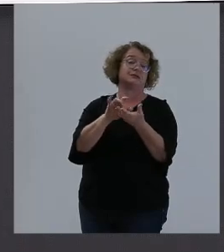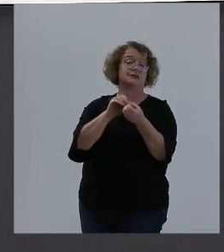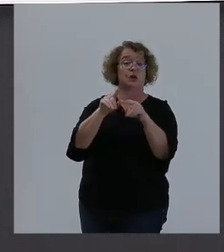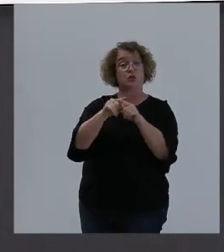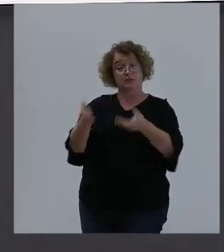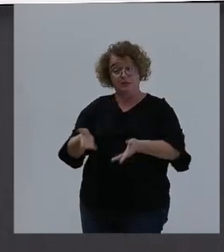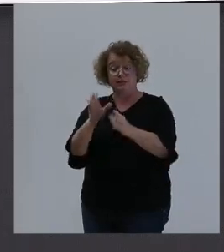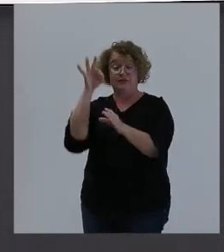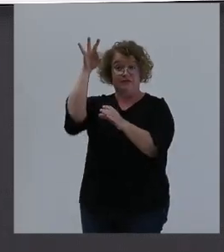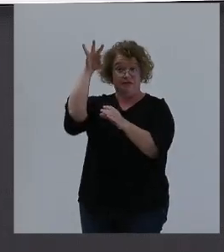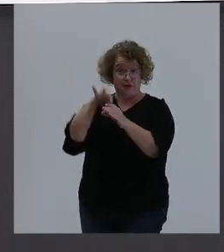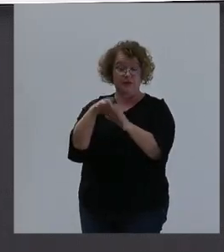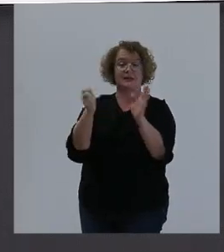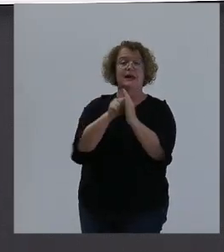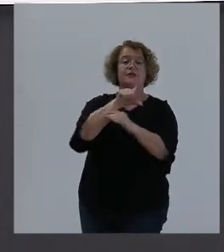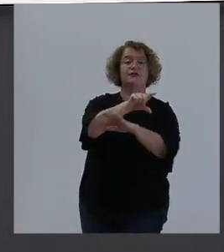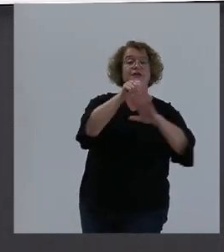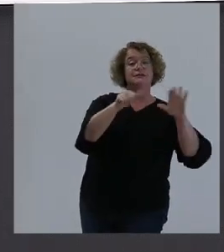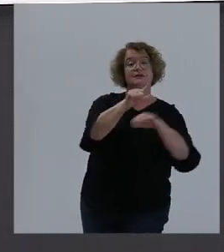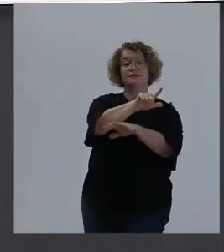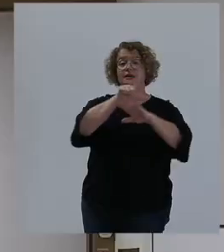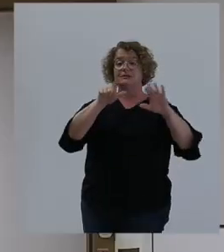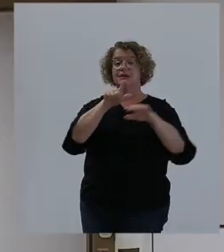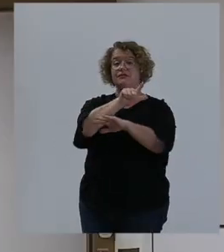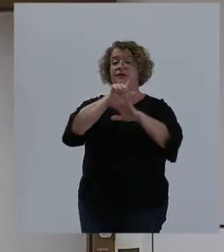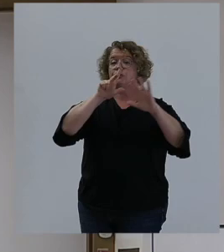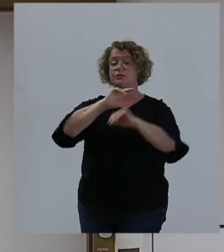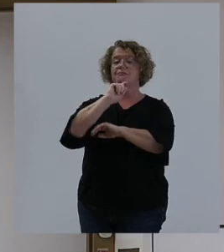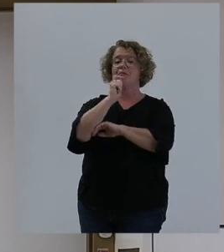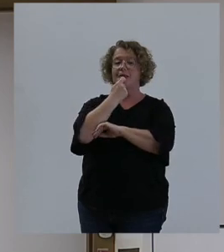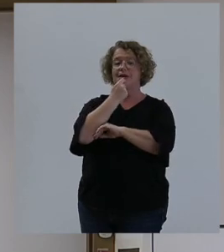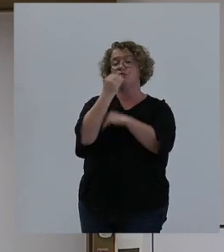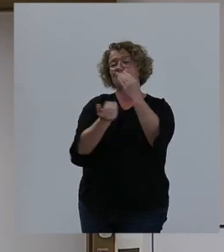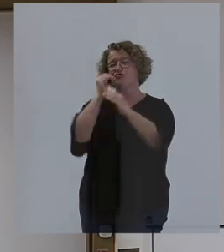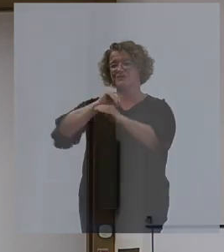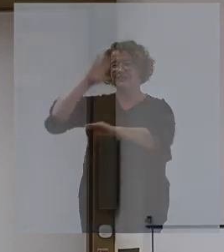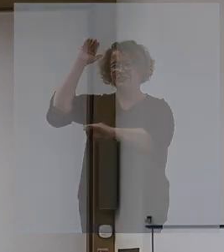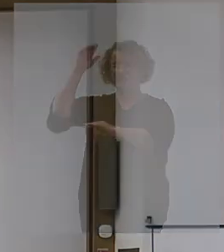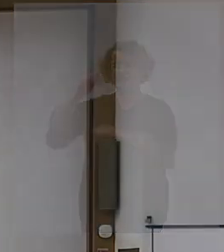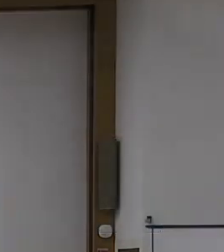Les élections sont les 26, 27 et 28 mars. Merci à vous et bonne journée.